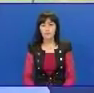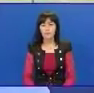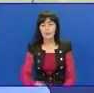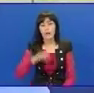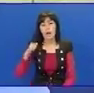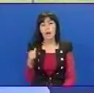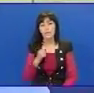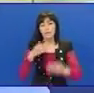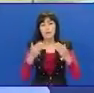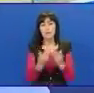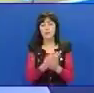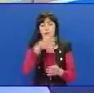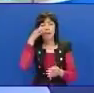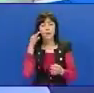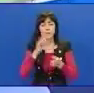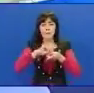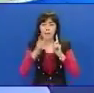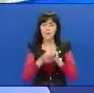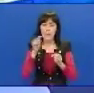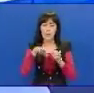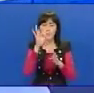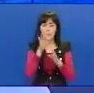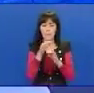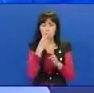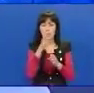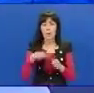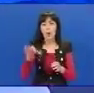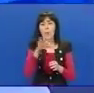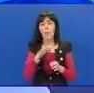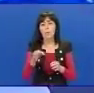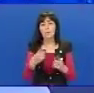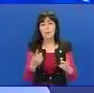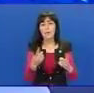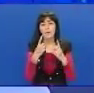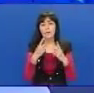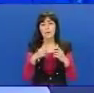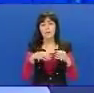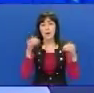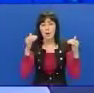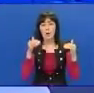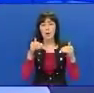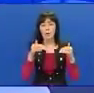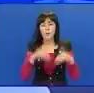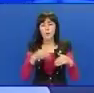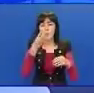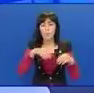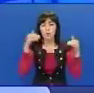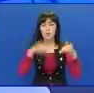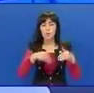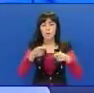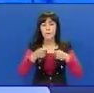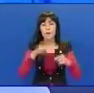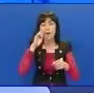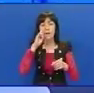Әріптестік, жаңашылдық, тәжірибе алмасу. Осы мақсатты көздеген облысымыздағы іргелі орта арнаулы 30 оқу орнының басшылары